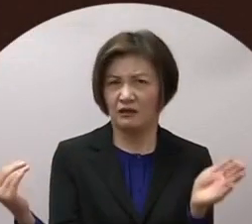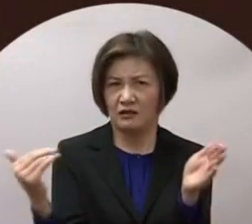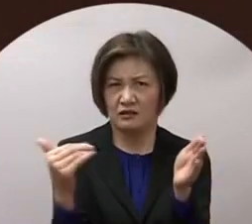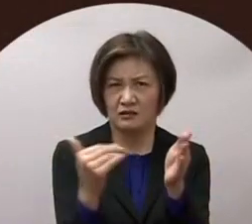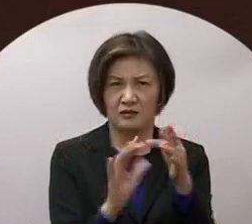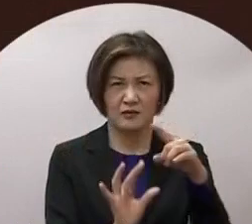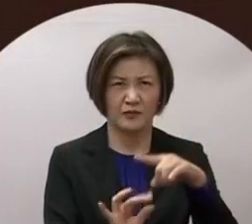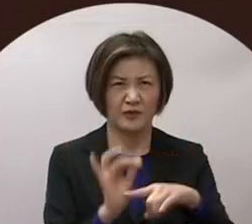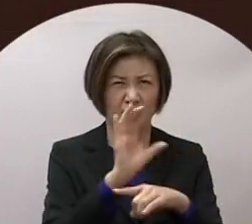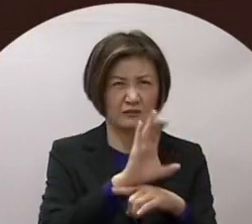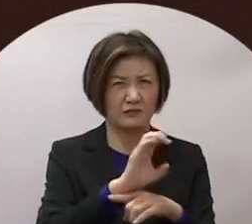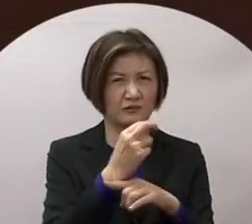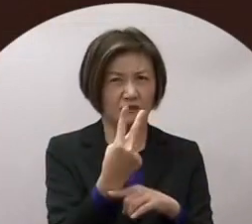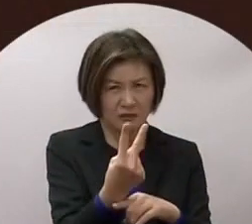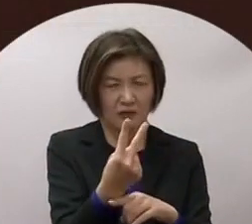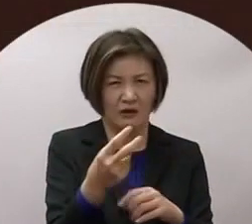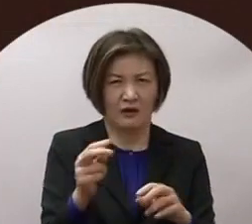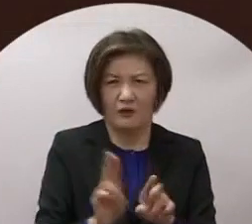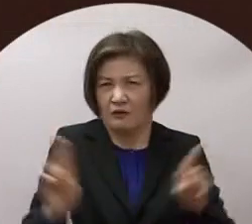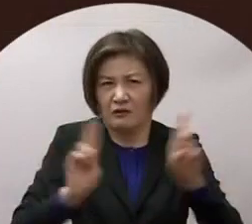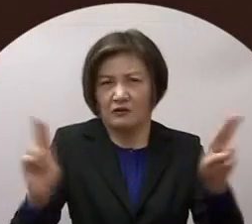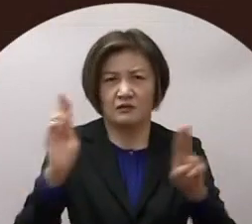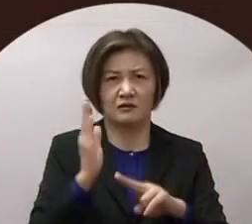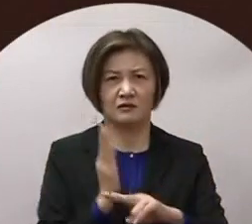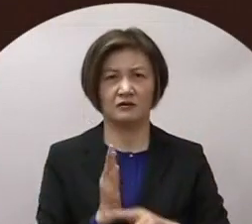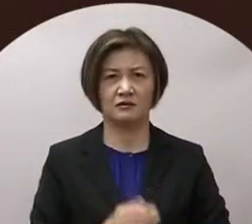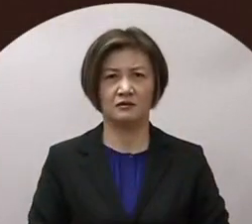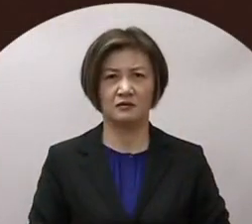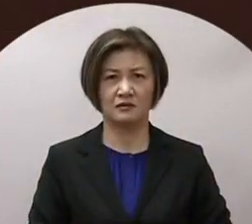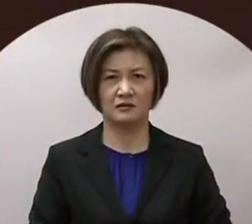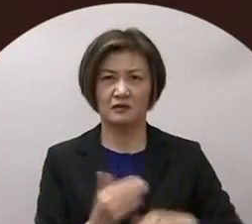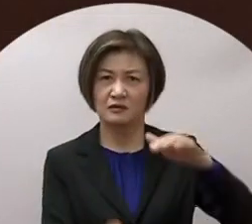到92%，最高还达到